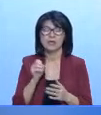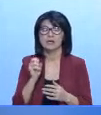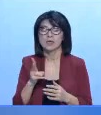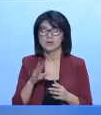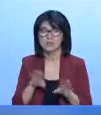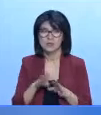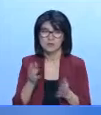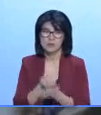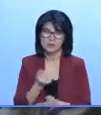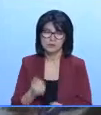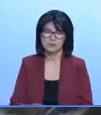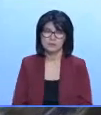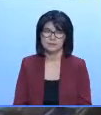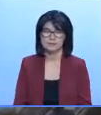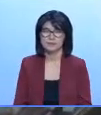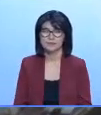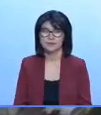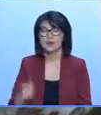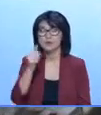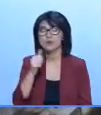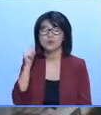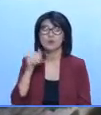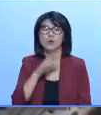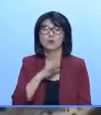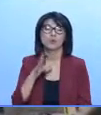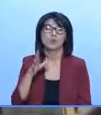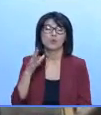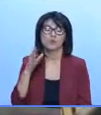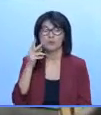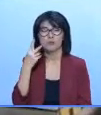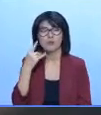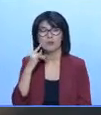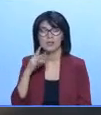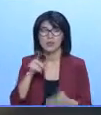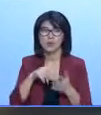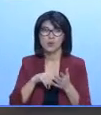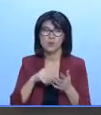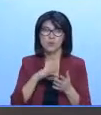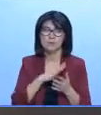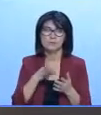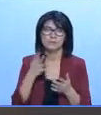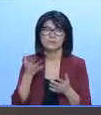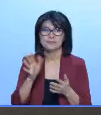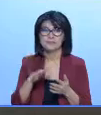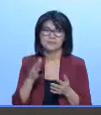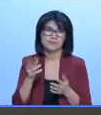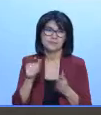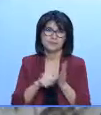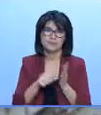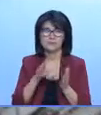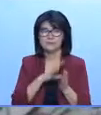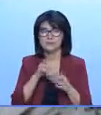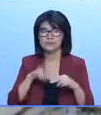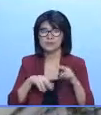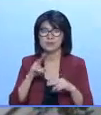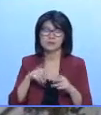жоқ емес. Өткен жылы Павлодар қаласында ірге тасы қаланған 6 жобаның 5-еуі 2020 жылға шегерілді.